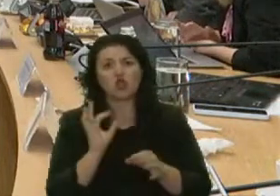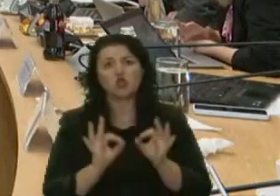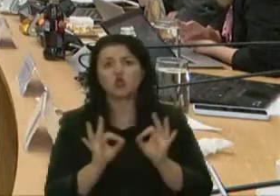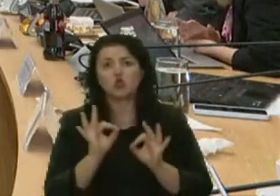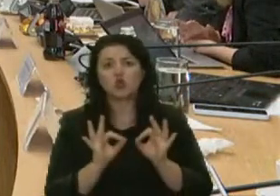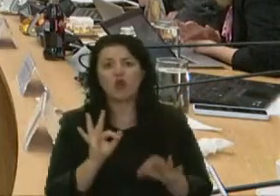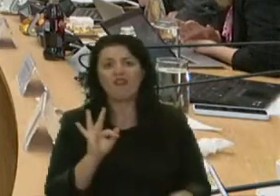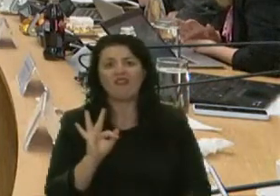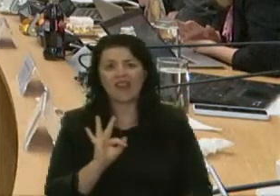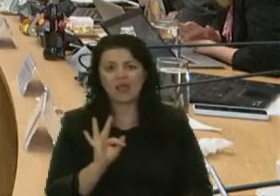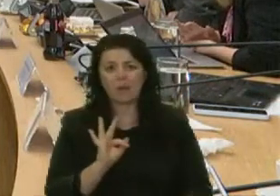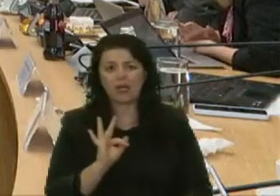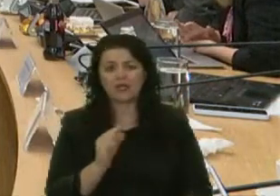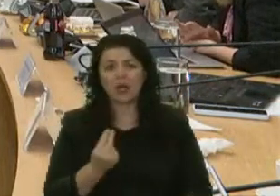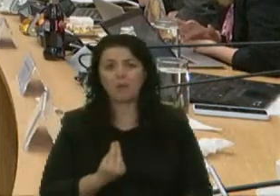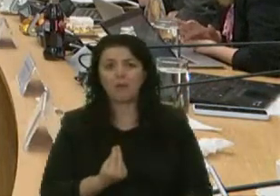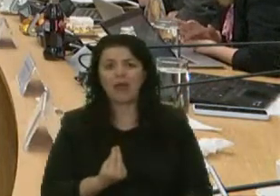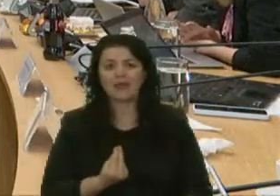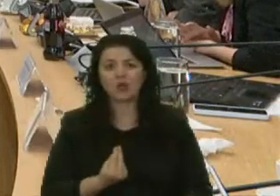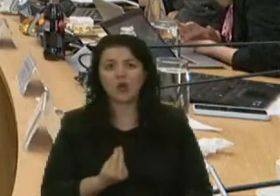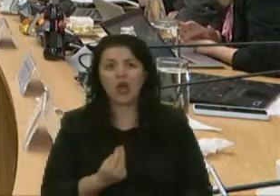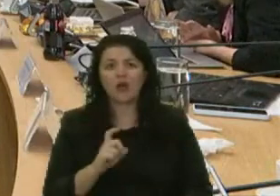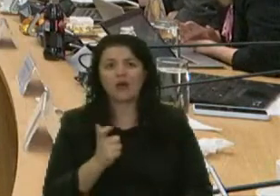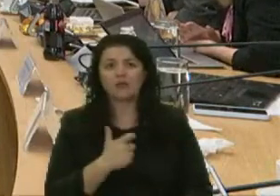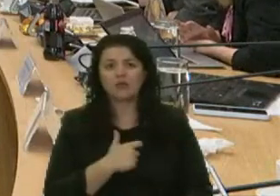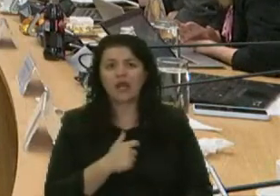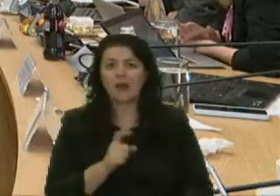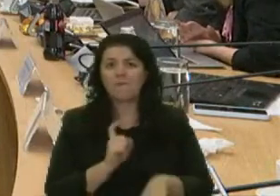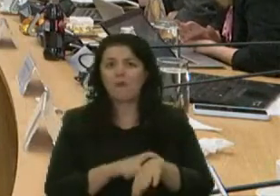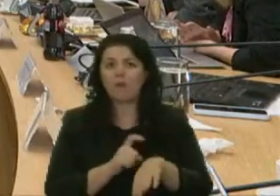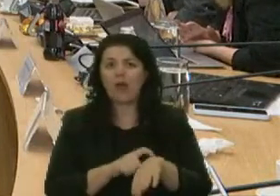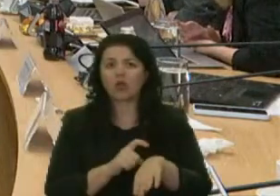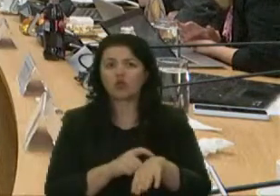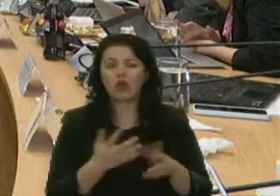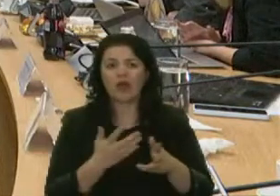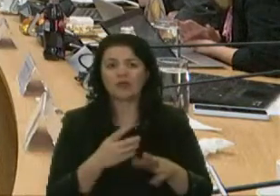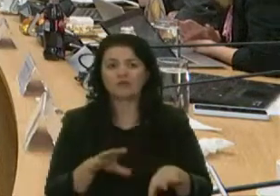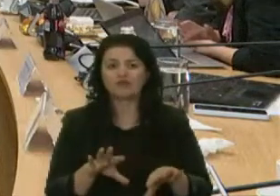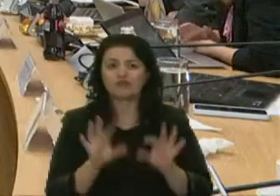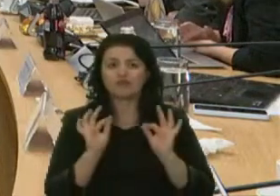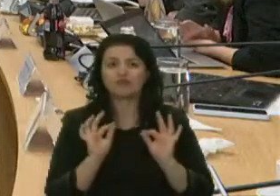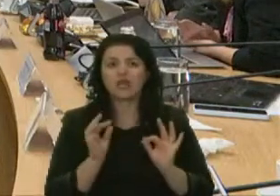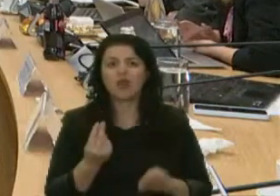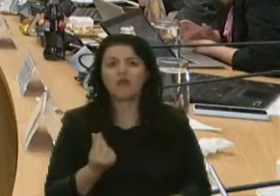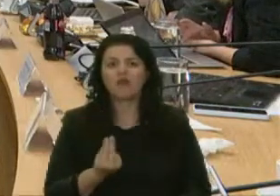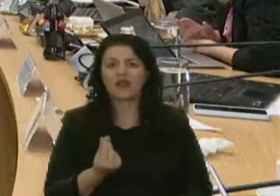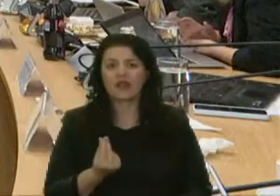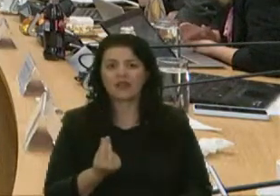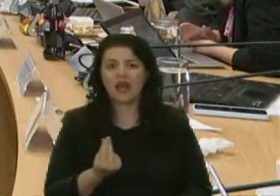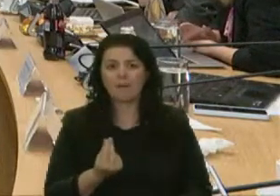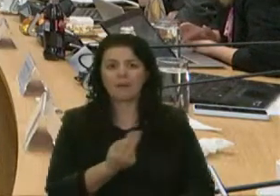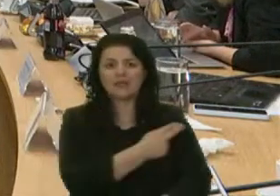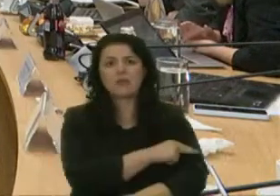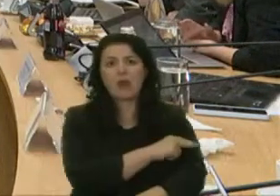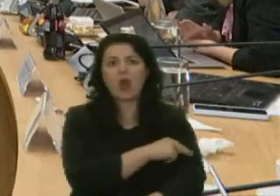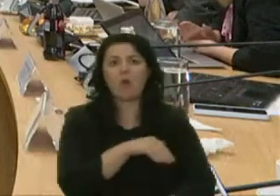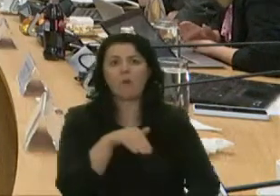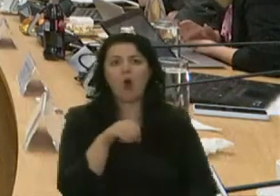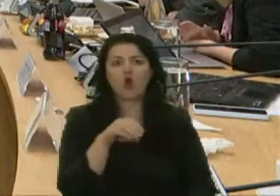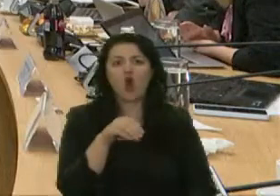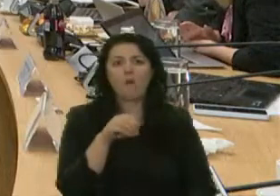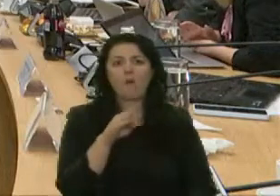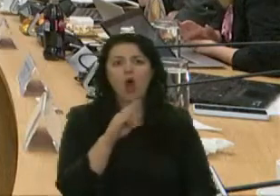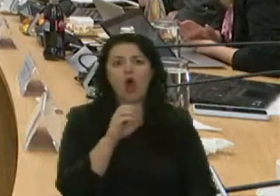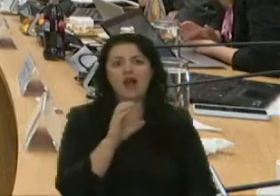fezabilitate este tocmai pentru a putea ca la momentul în care găsim finanțare pentru spitalul monobloc să